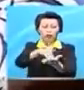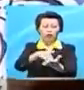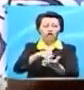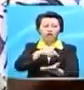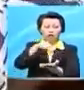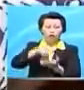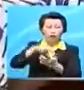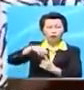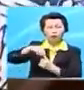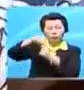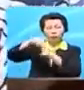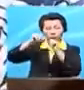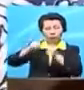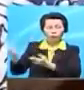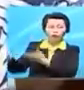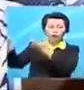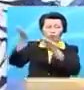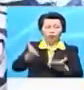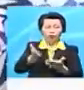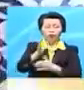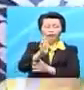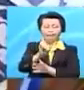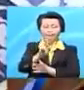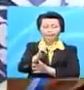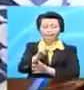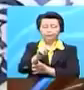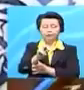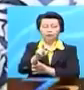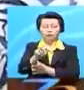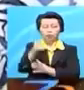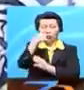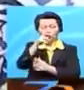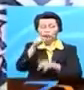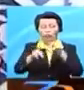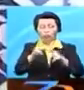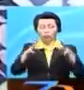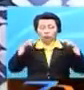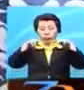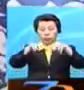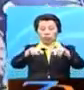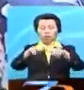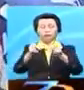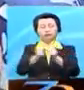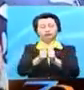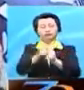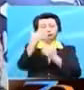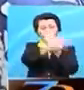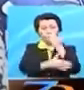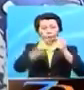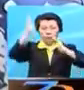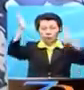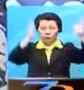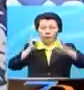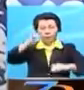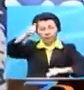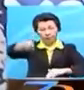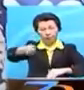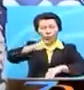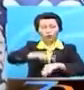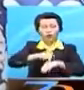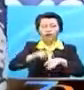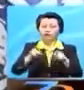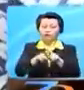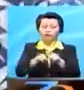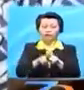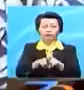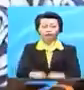yang dapat kita bawakan khususnya di Bintulu ini untuk tontonan umum di seluruh Malaysia esok pada waktu yang sama waktu